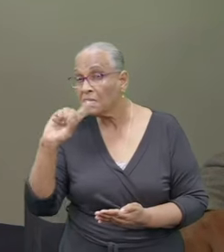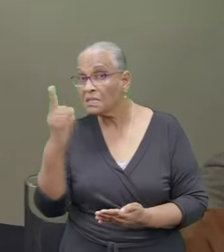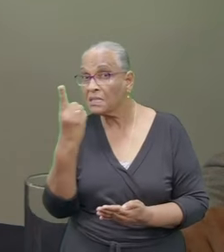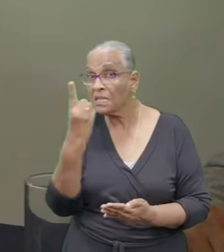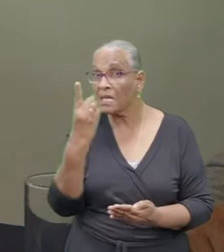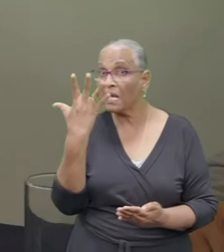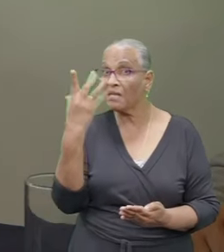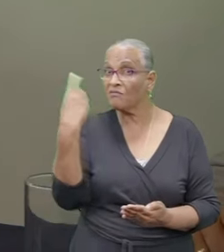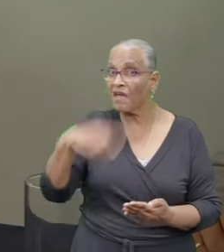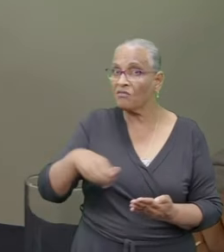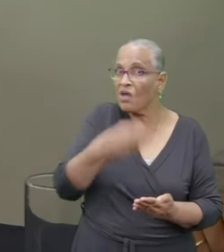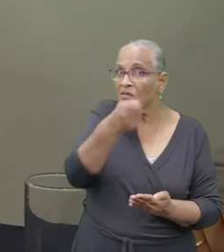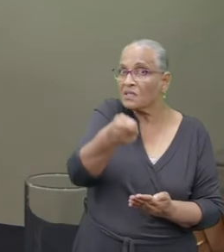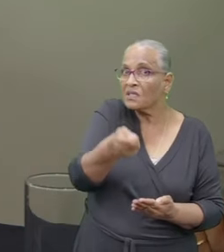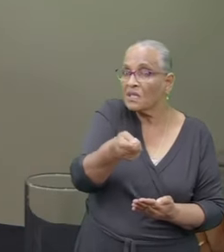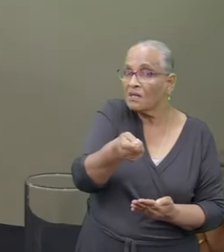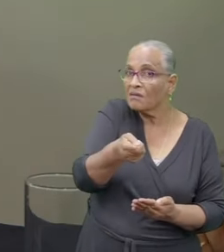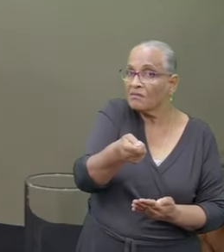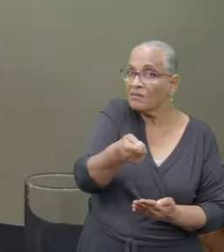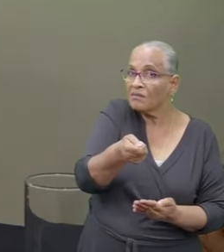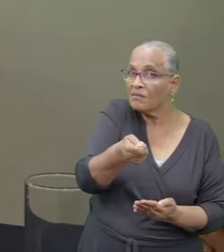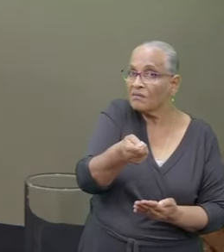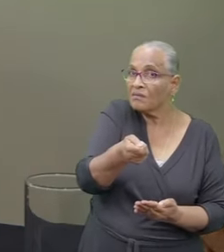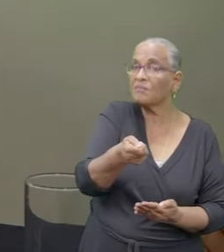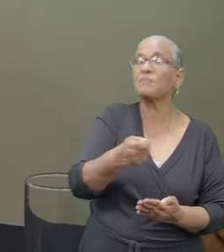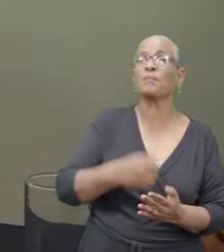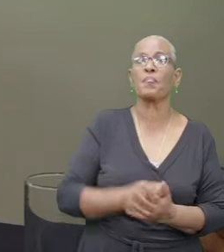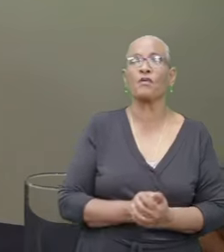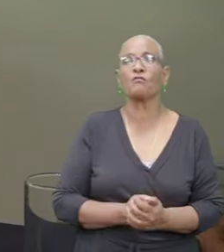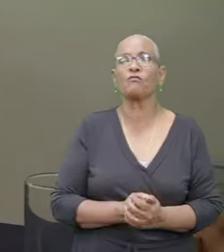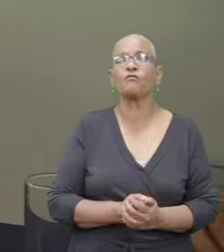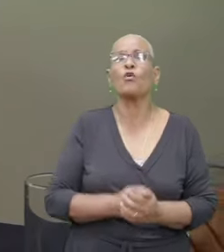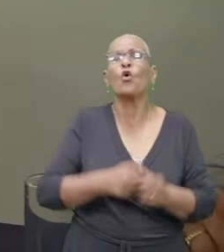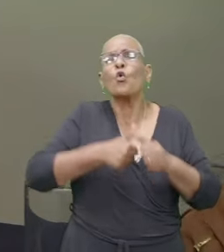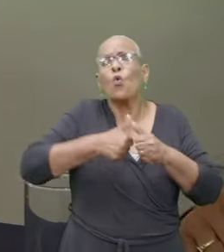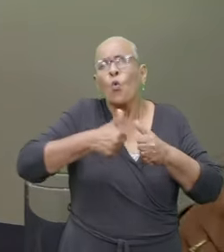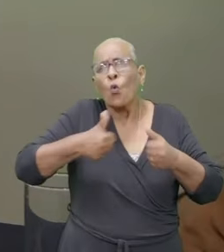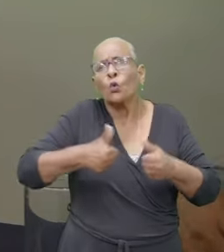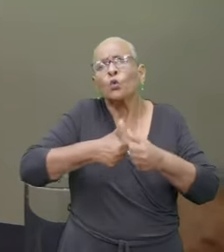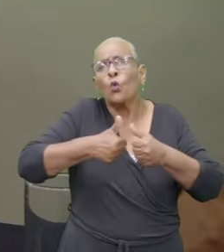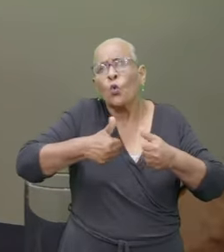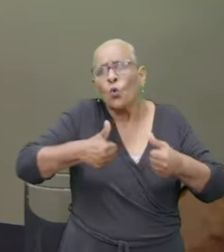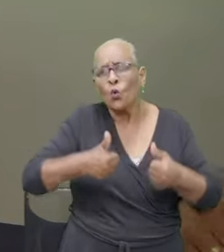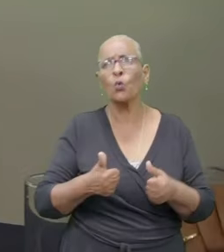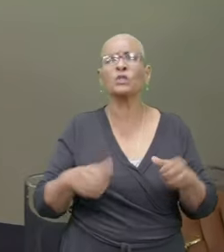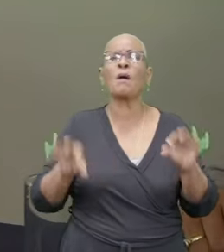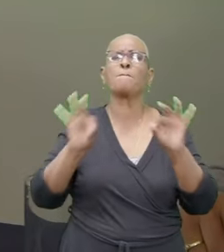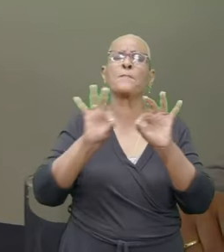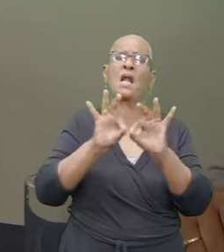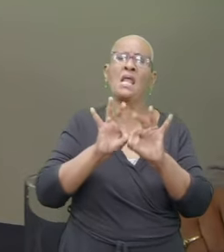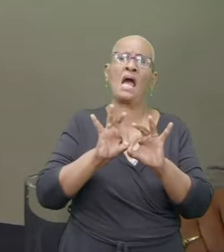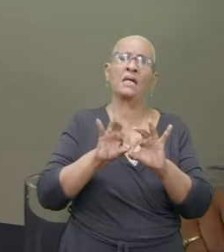voor de IC. Tertiaire zorg, oké. Gediplomeerd, bevoegd, bekwaam.